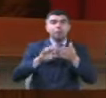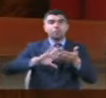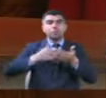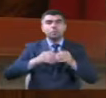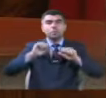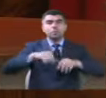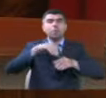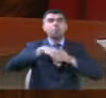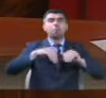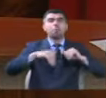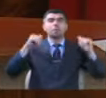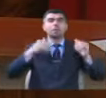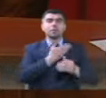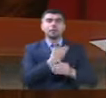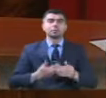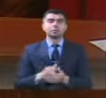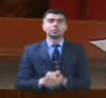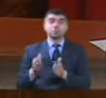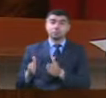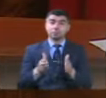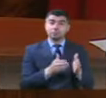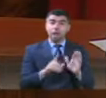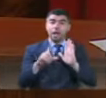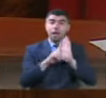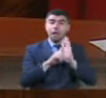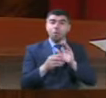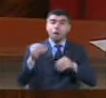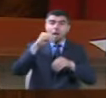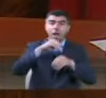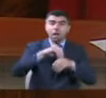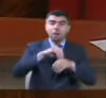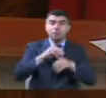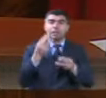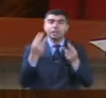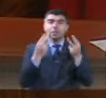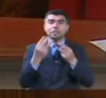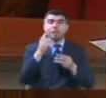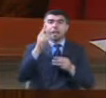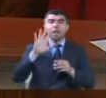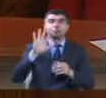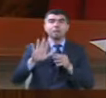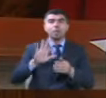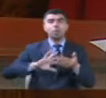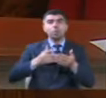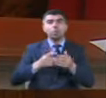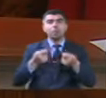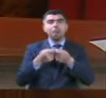بمجلس المستشارين، مشروع قانون تنظيمي رقم 3415 يقضي بتغيير وتتميم القانون التنظيمي